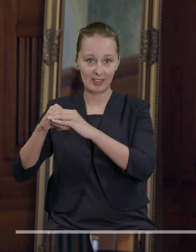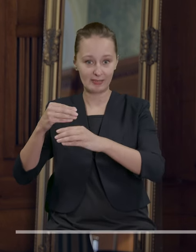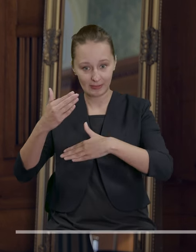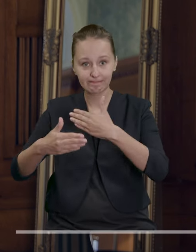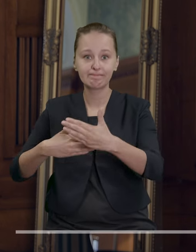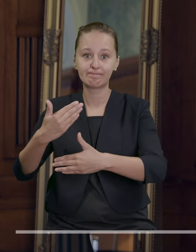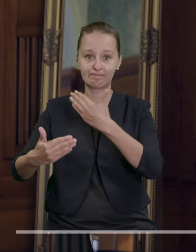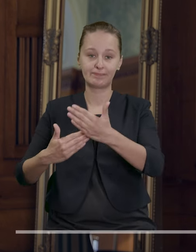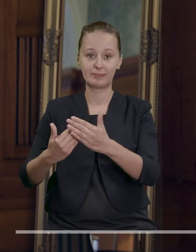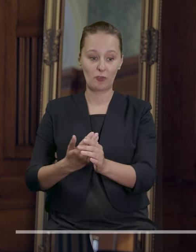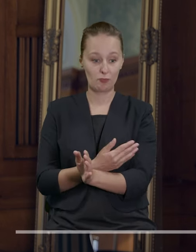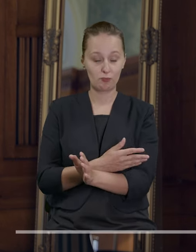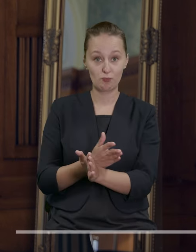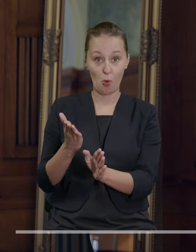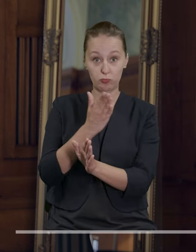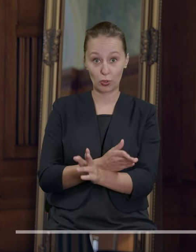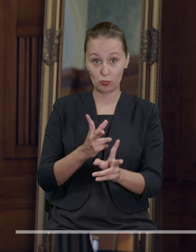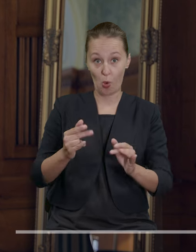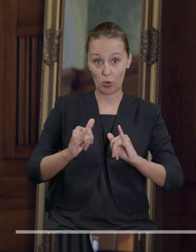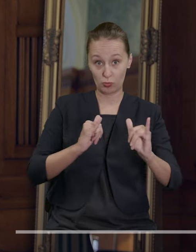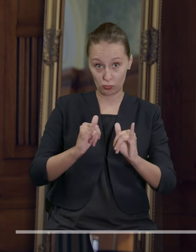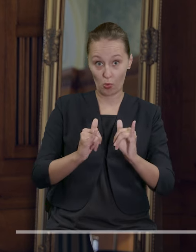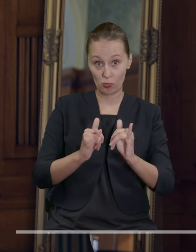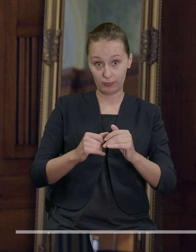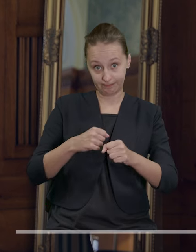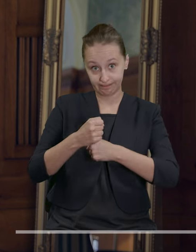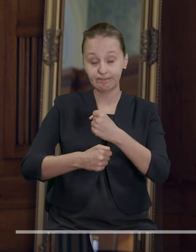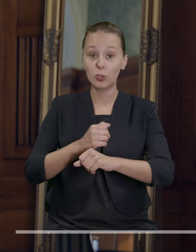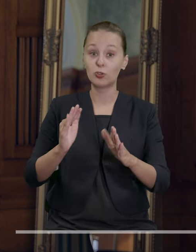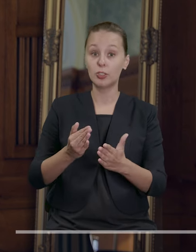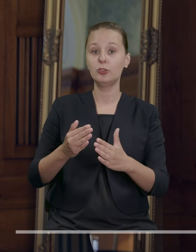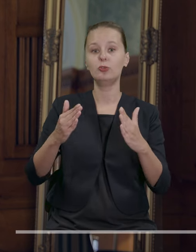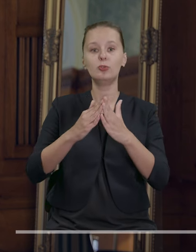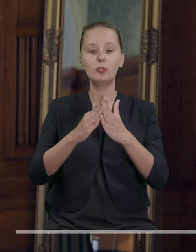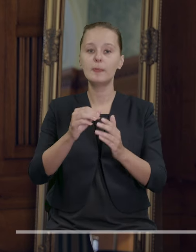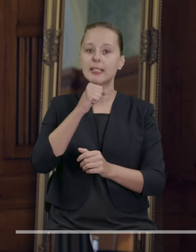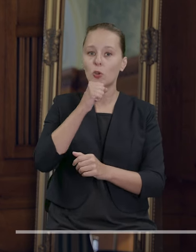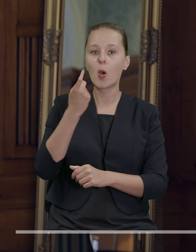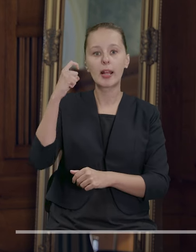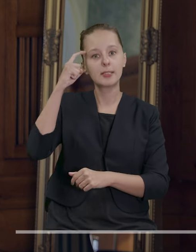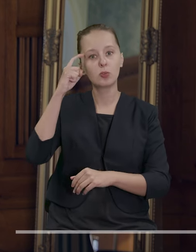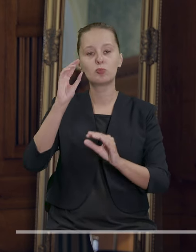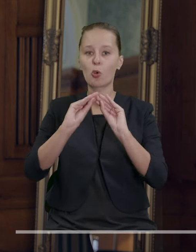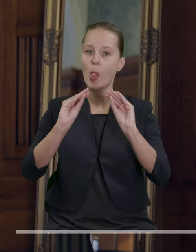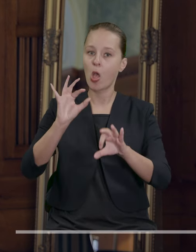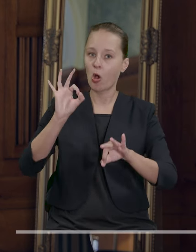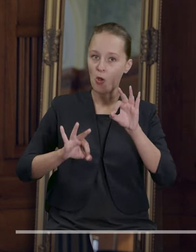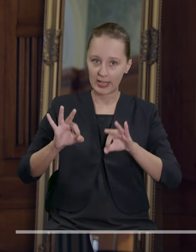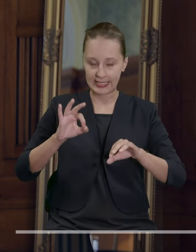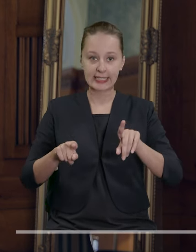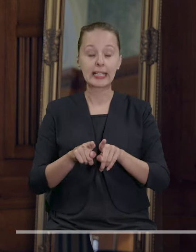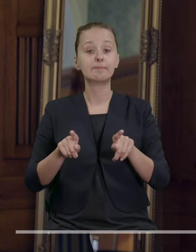inwestycje rozpoczęte w poprzedniej kadencji, czyli Dom Seniora, Centrum